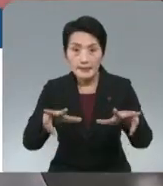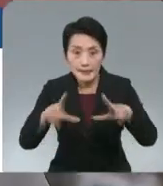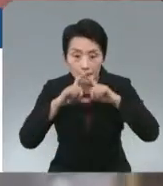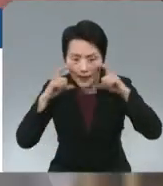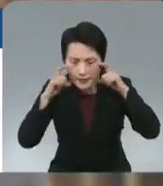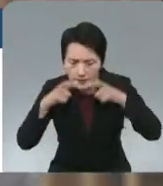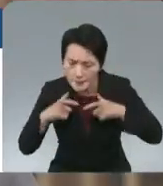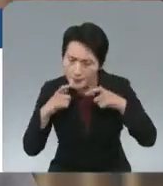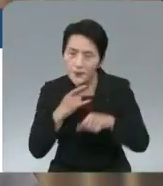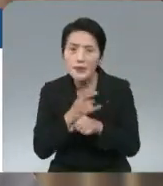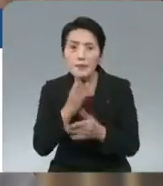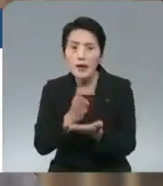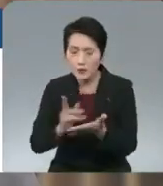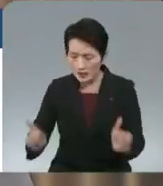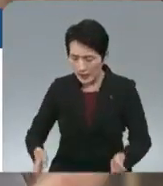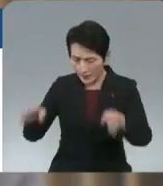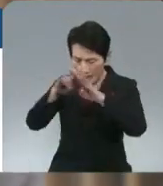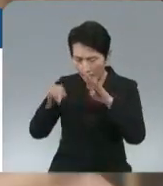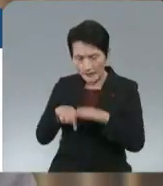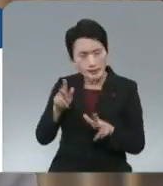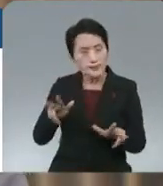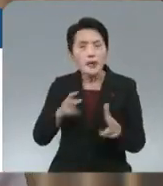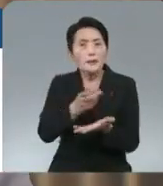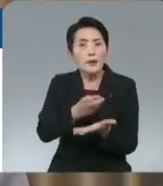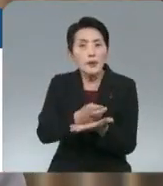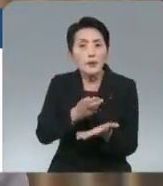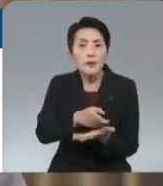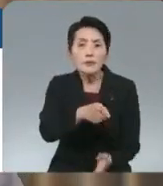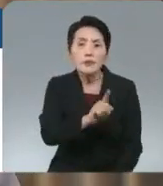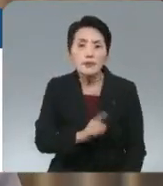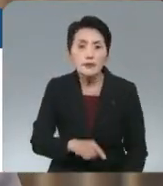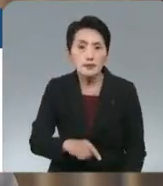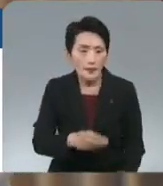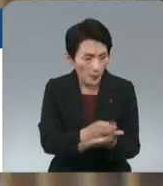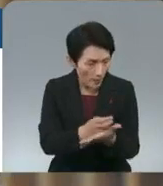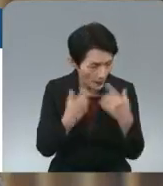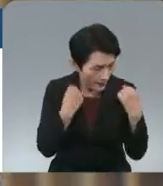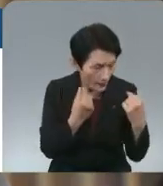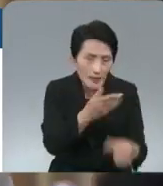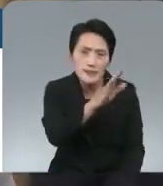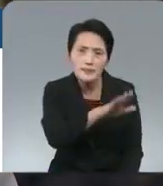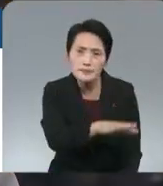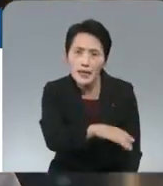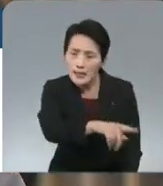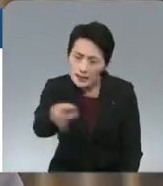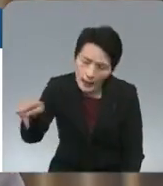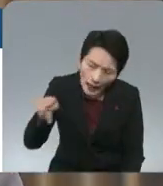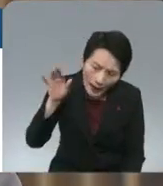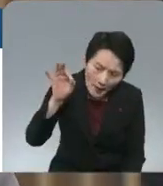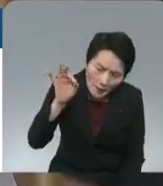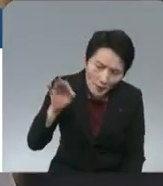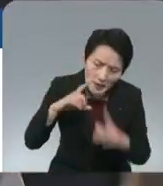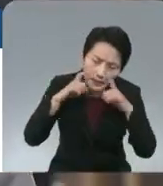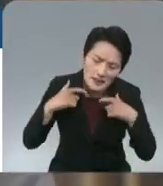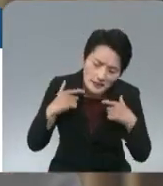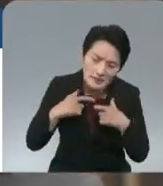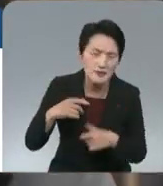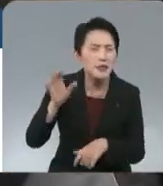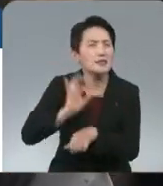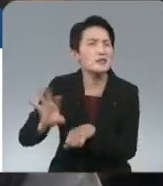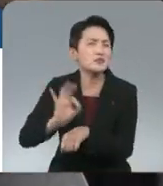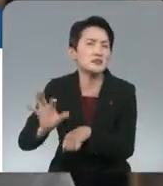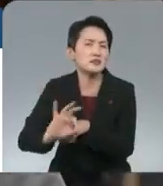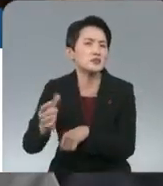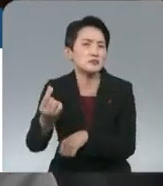Kind tragen oder ohne Maske unterwegs sind in Restaurants und Cafés gibt es häufig Menschen die Masken abgesetzt haben